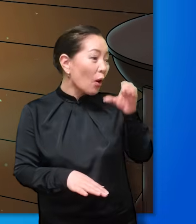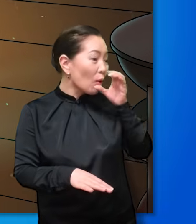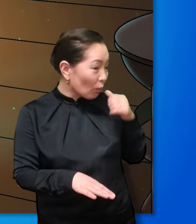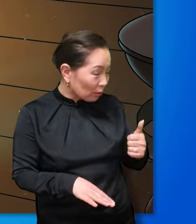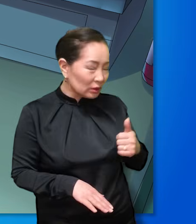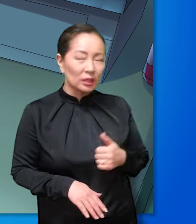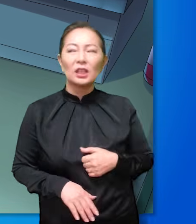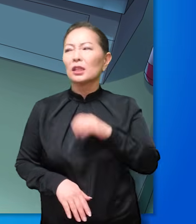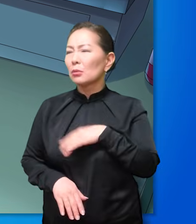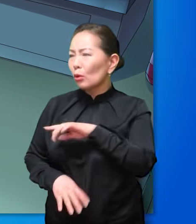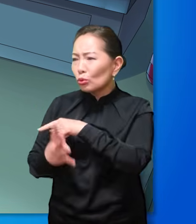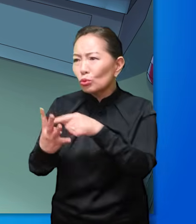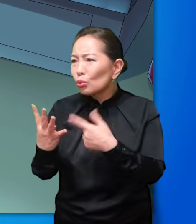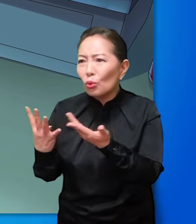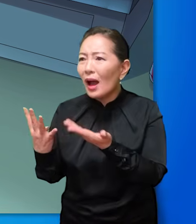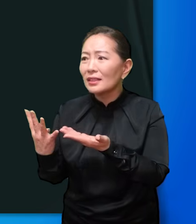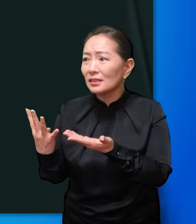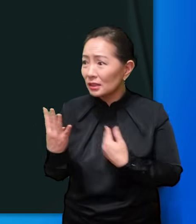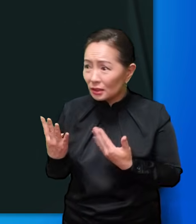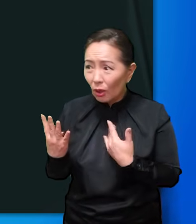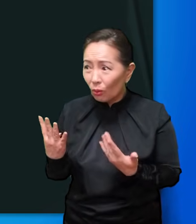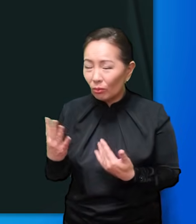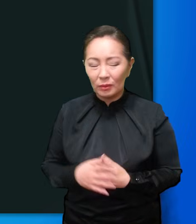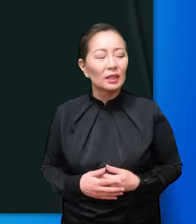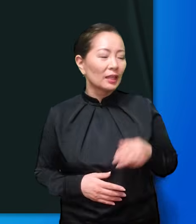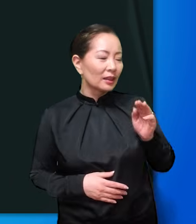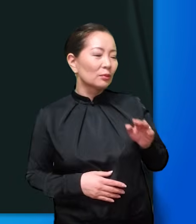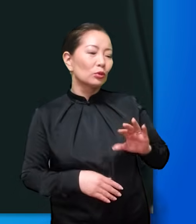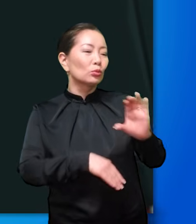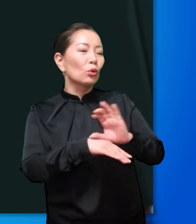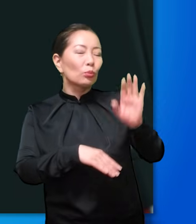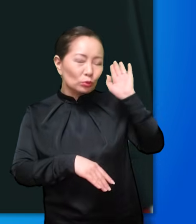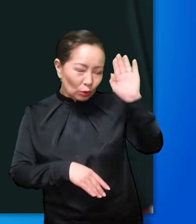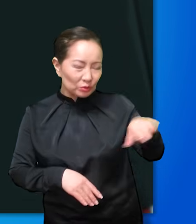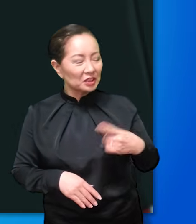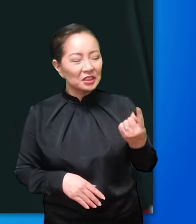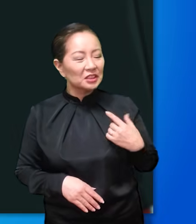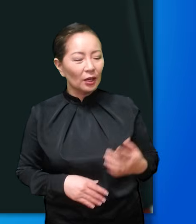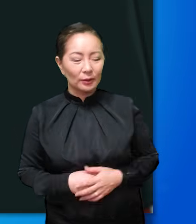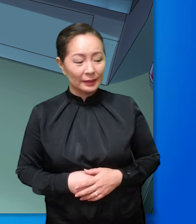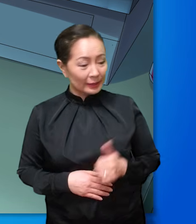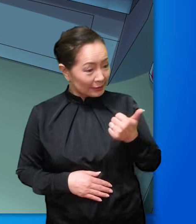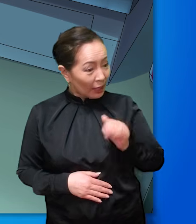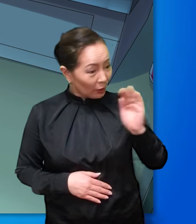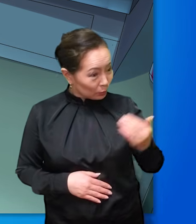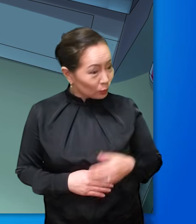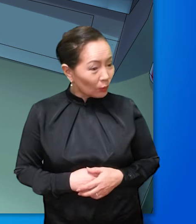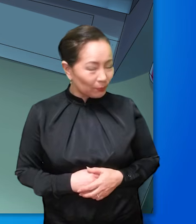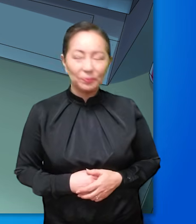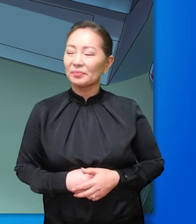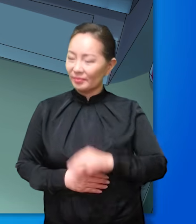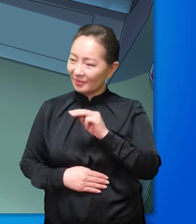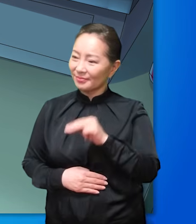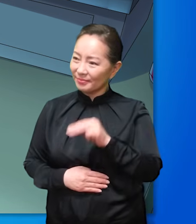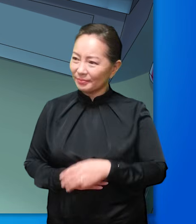За ахын дөө. Цаа ундаа уучих уу? Өө тий. Манай дөрөв ирээгүй байгаа юм уу? Харин тех. Сумаас ирээгүй л